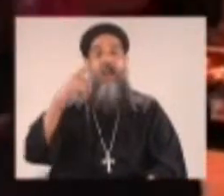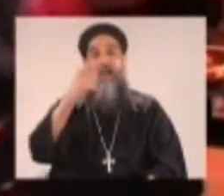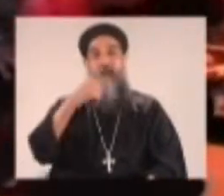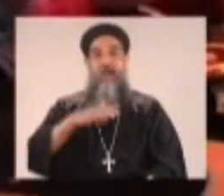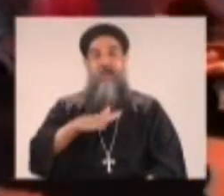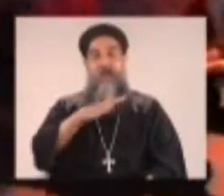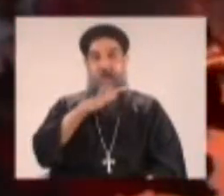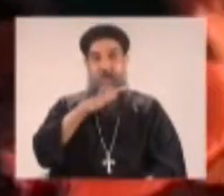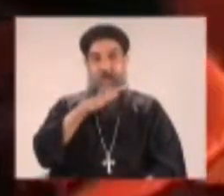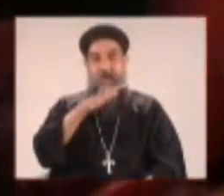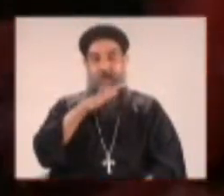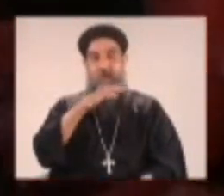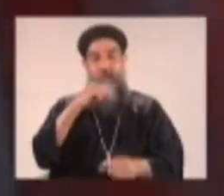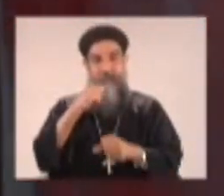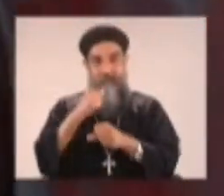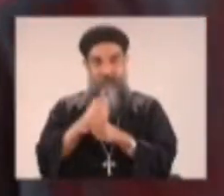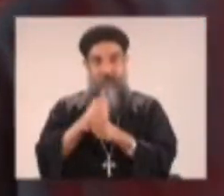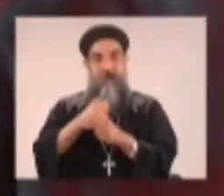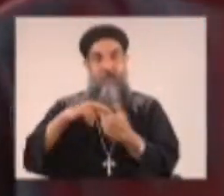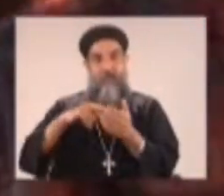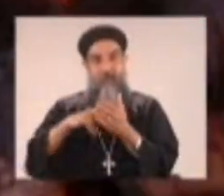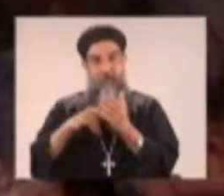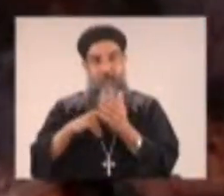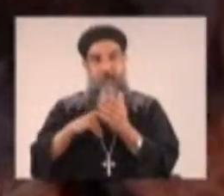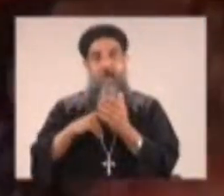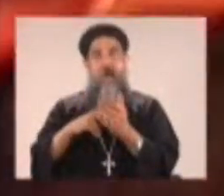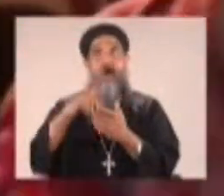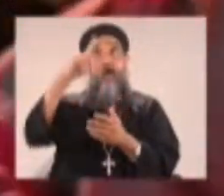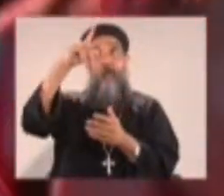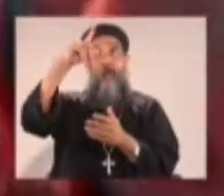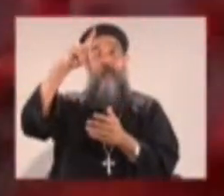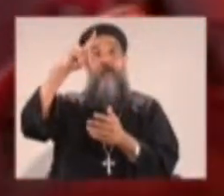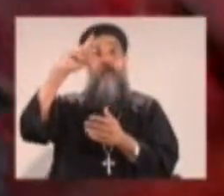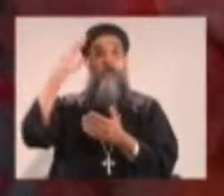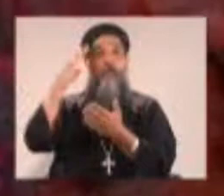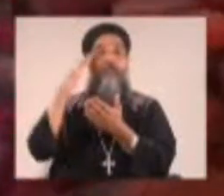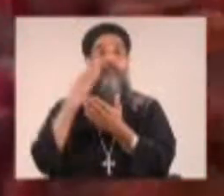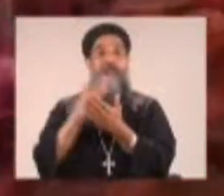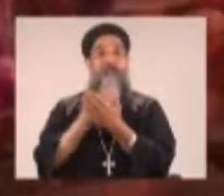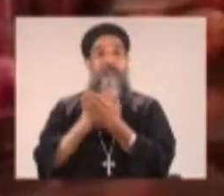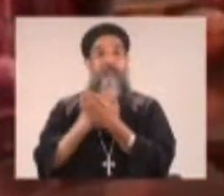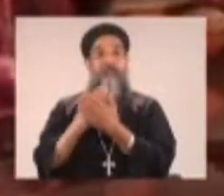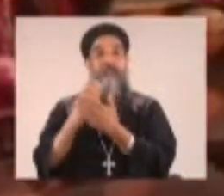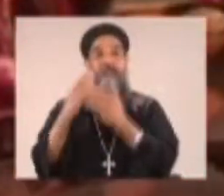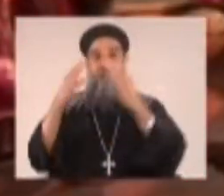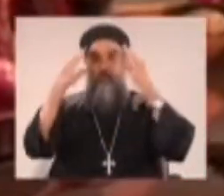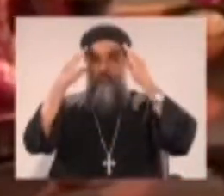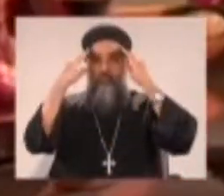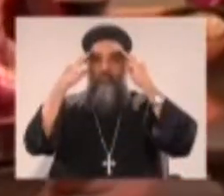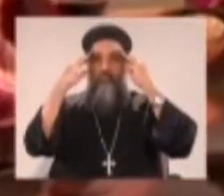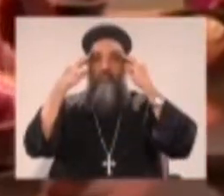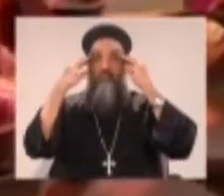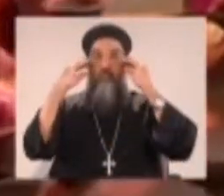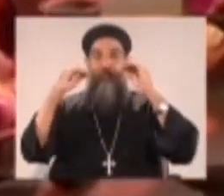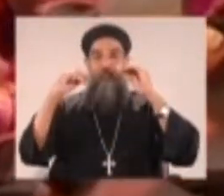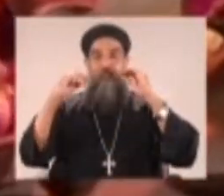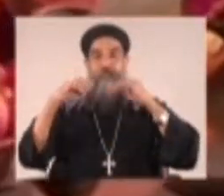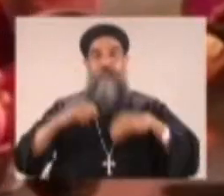يحلوا محله، بس هما كانوا وحشين قوي وما بيسمعوش كلام ربنا. وفي